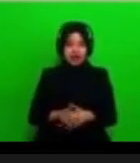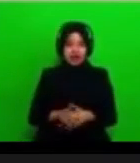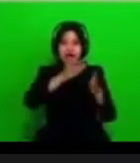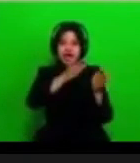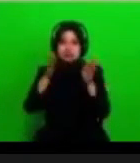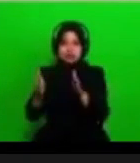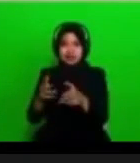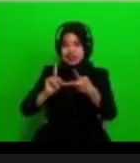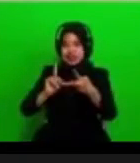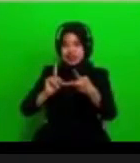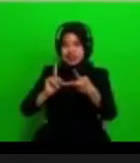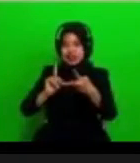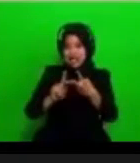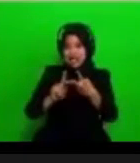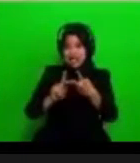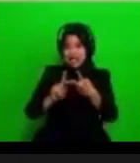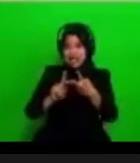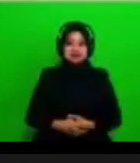Tenang. Langsung, yang ketiga.